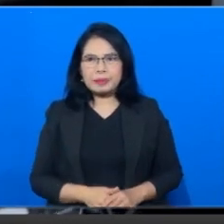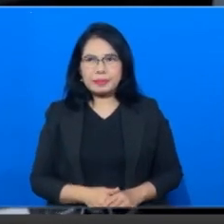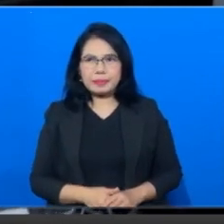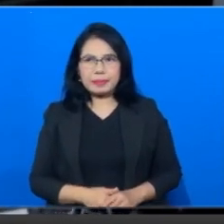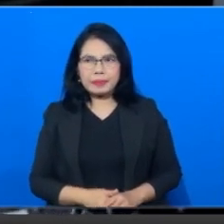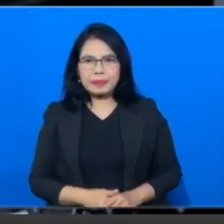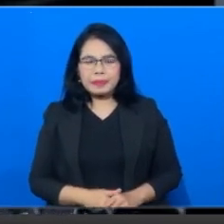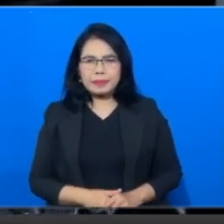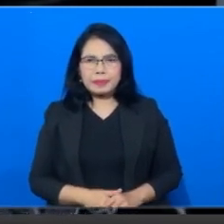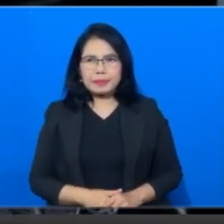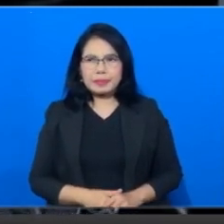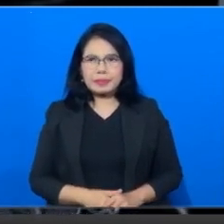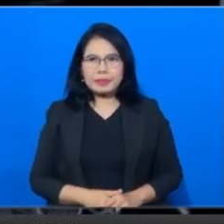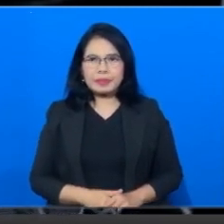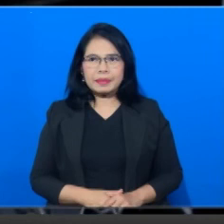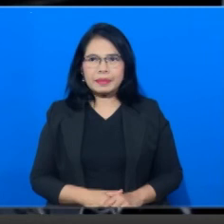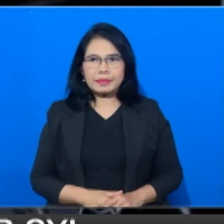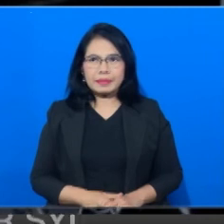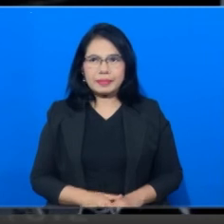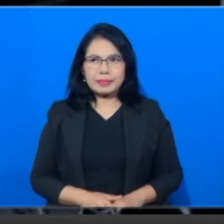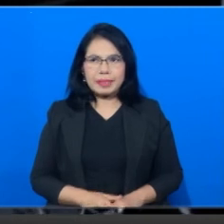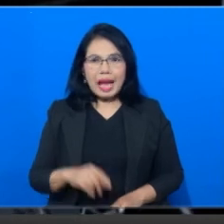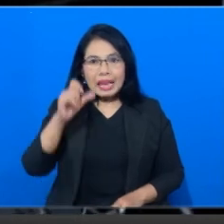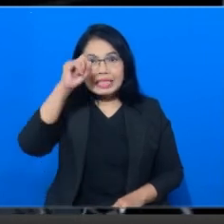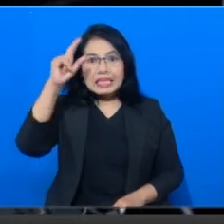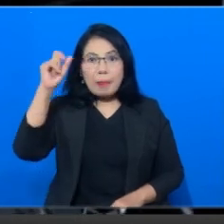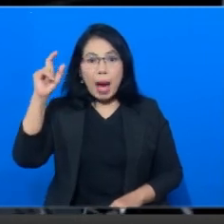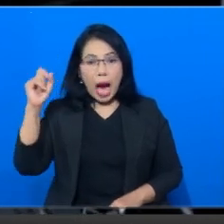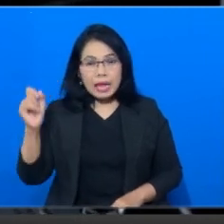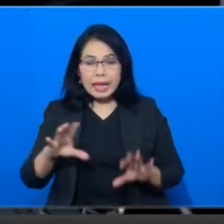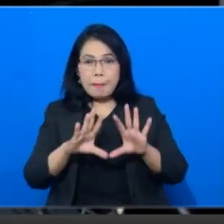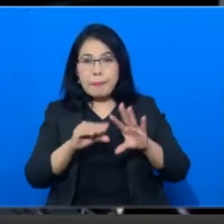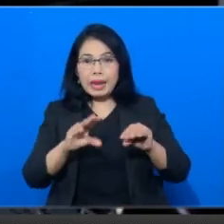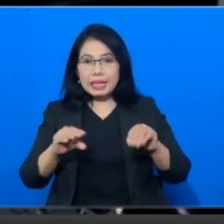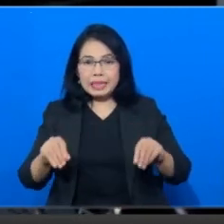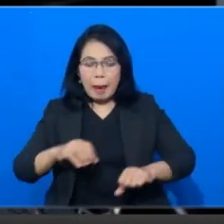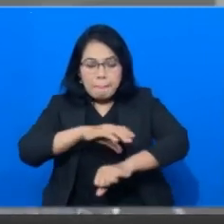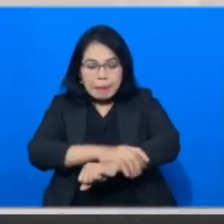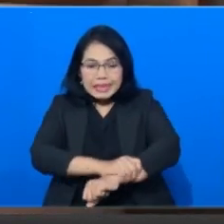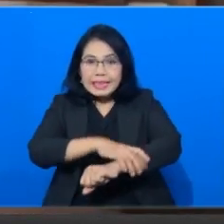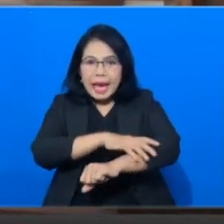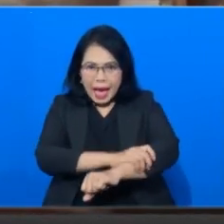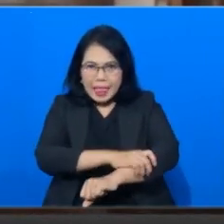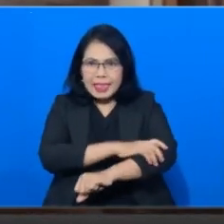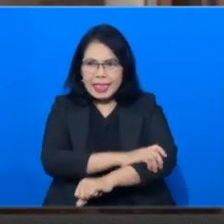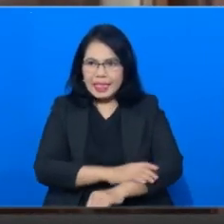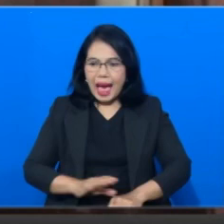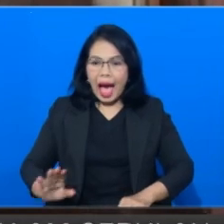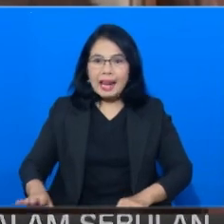Ibu kalau sehari-hari profesinya sebagai apa, Ibu? Saya hari-hari micet anak kecil.